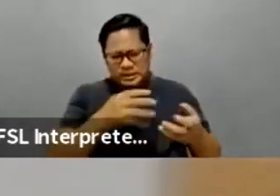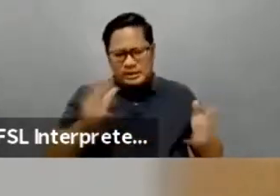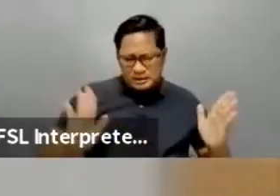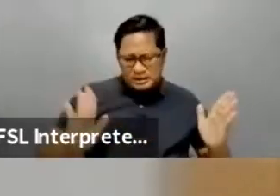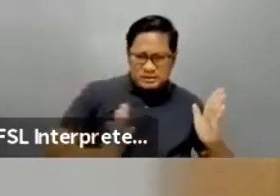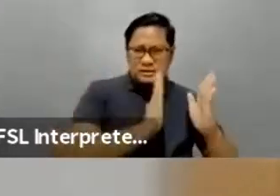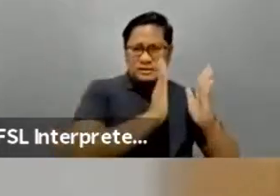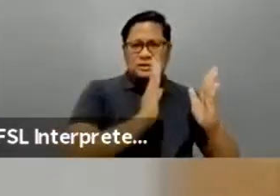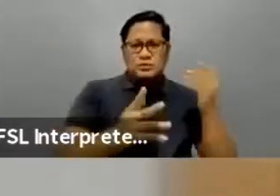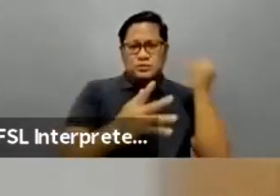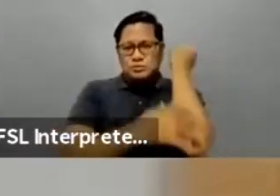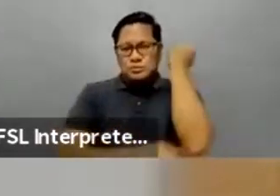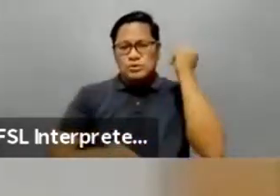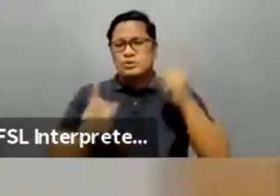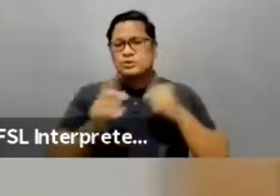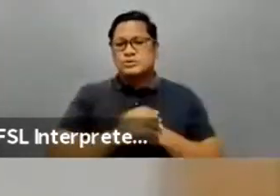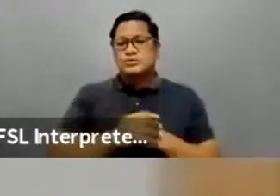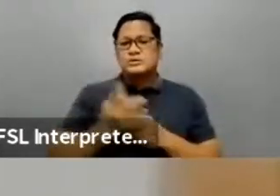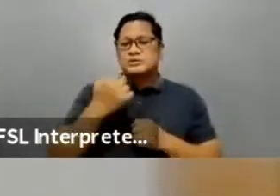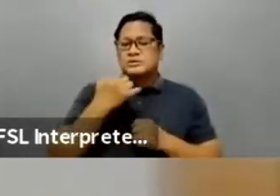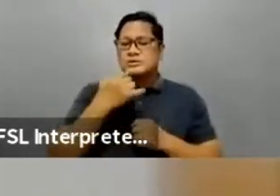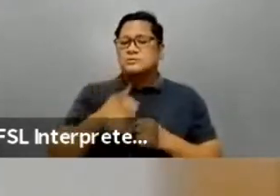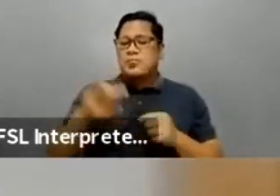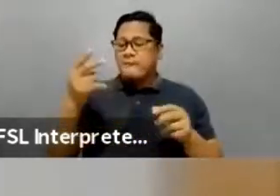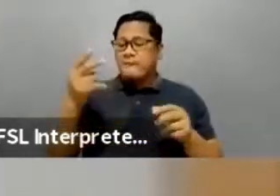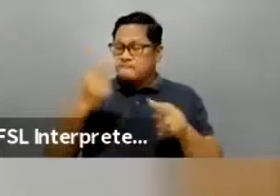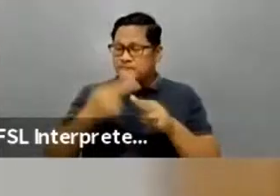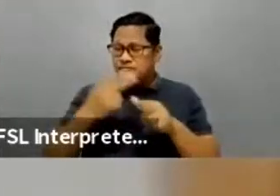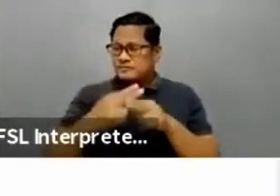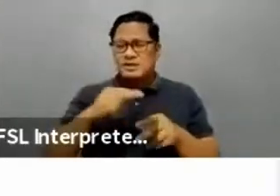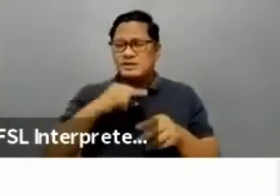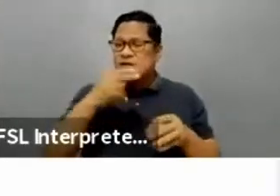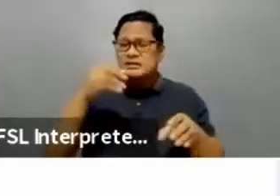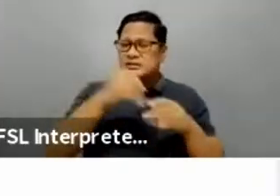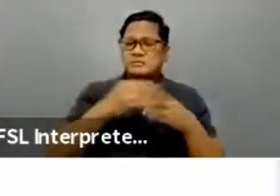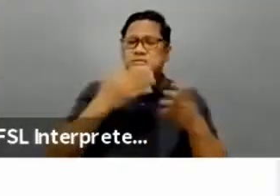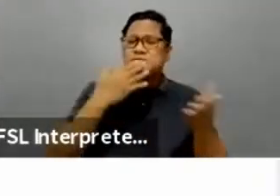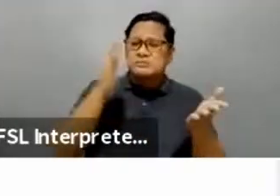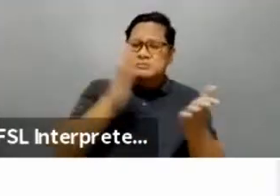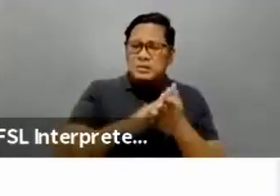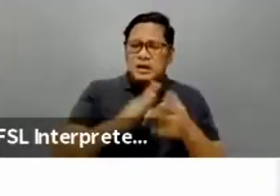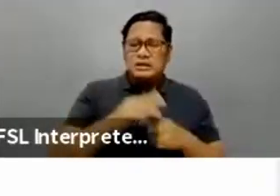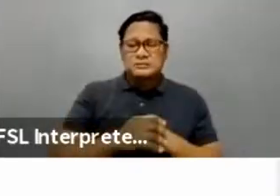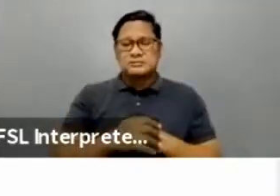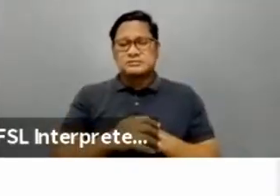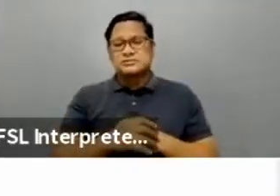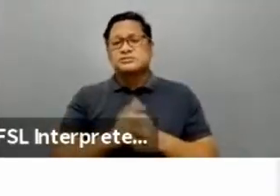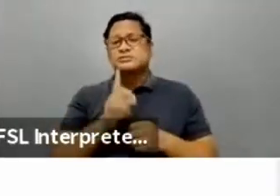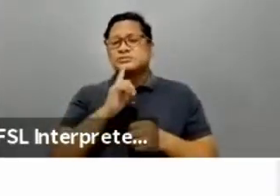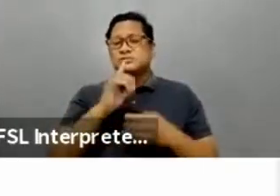ng dugo ang kanilang pangalan at angkan. Pinunong uusig